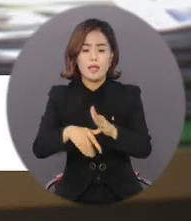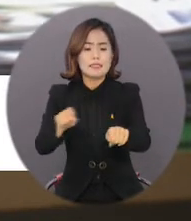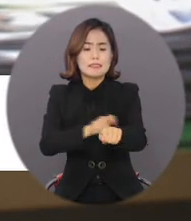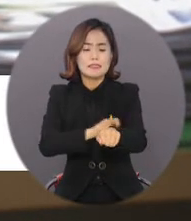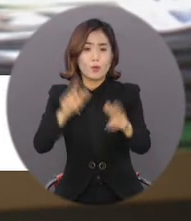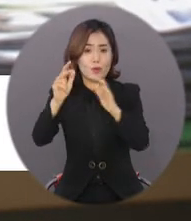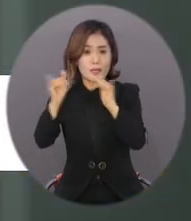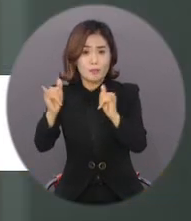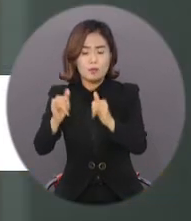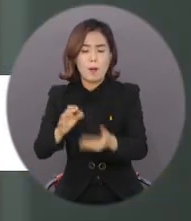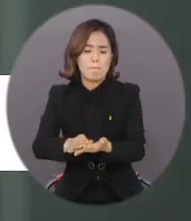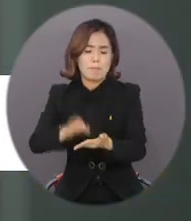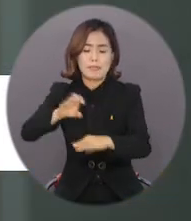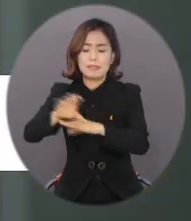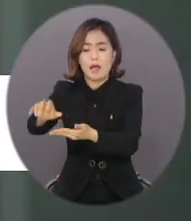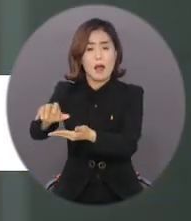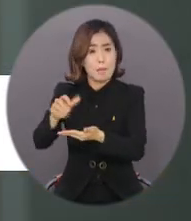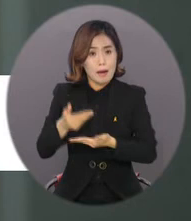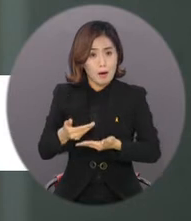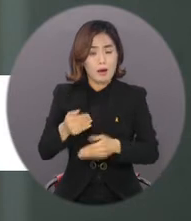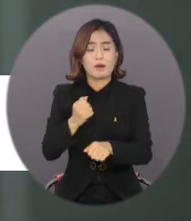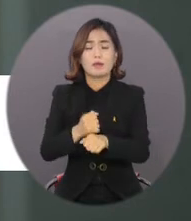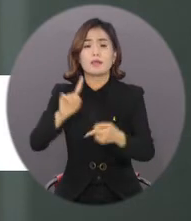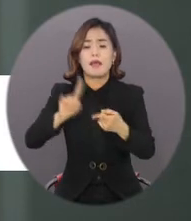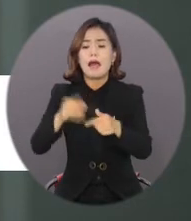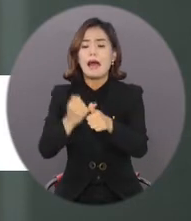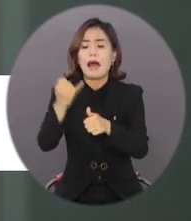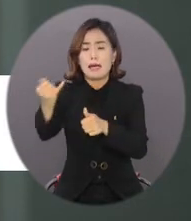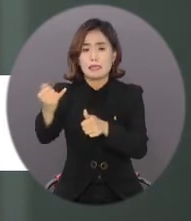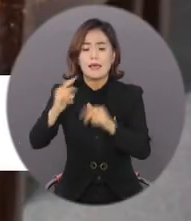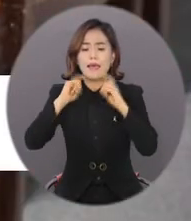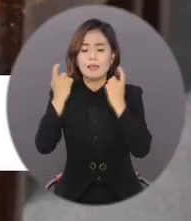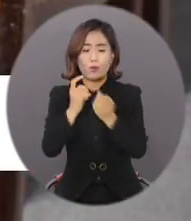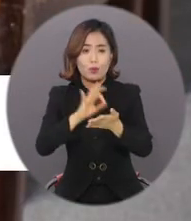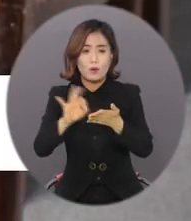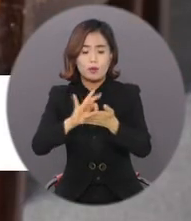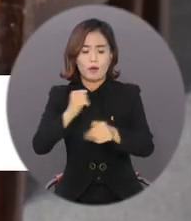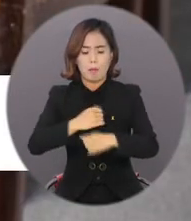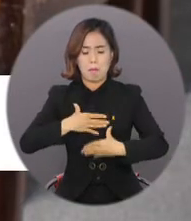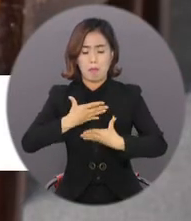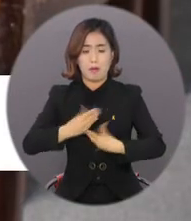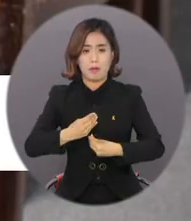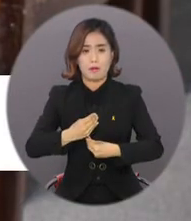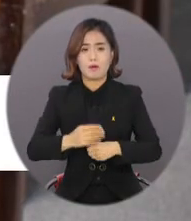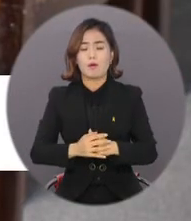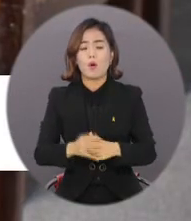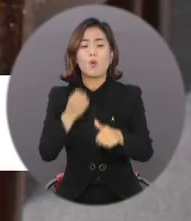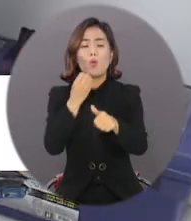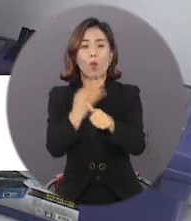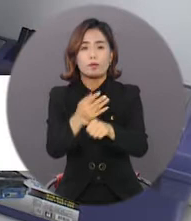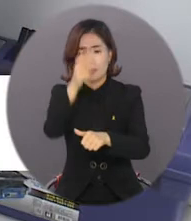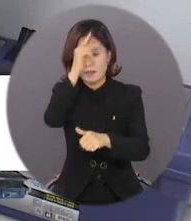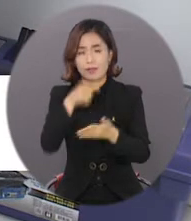특정 업자로부터 고급 승용차를 제공받은 뒤 이를 아내에게 사적 이용해 금전적 편의를 제공받았다는